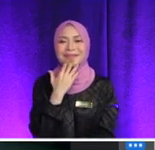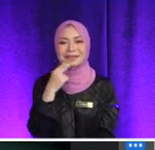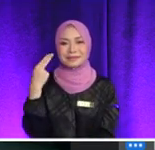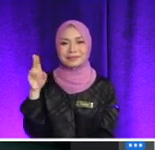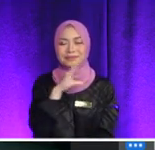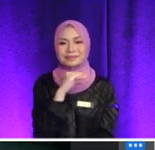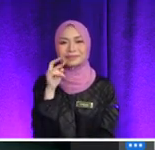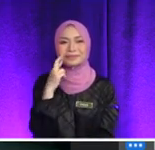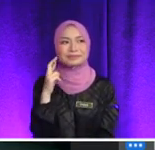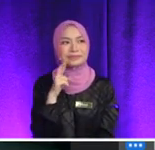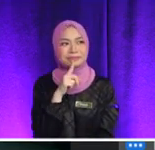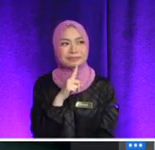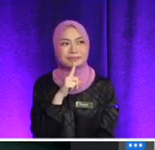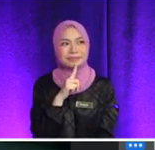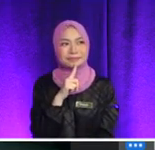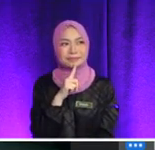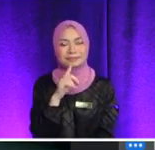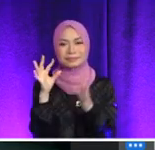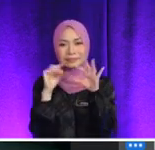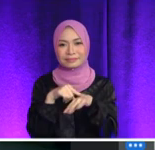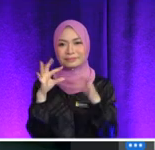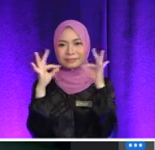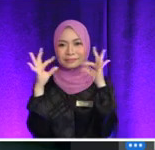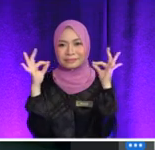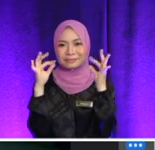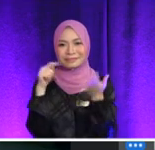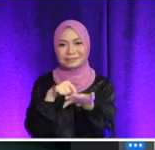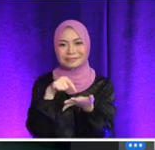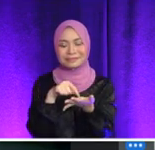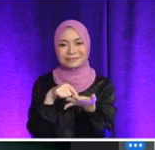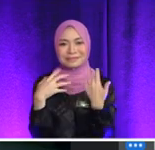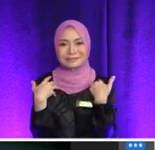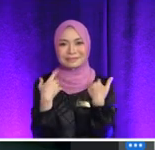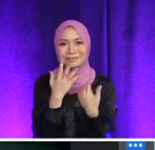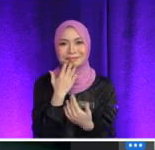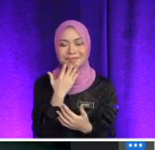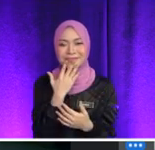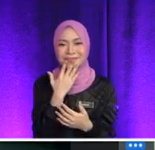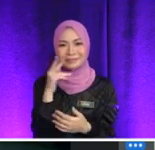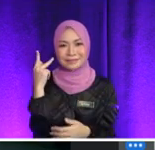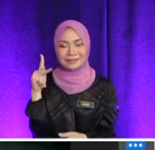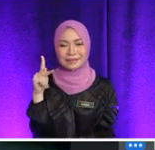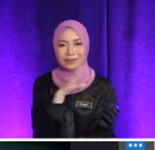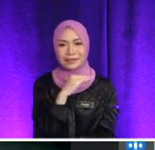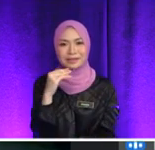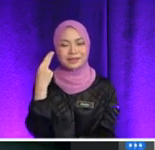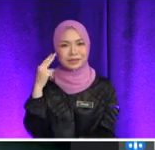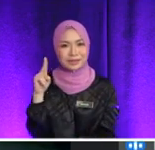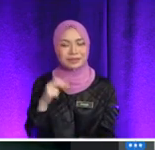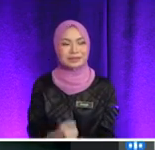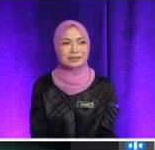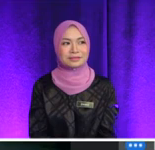di kucing ini terdapat juga warna yaitu kuning dan hijau warna